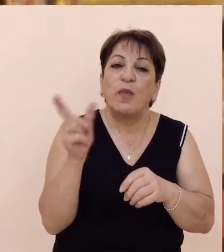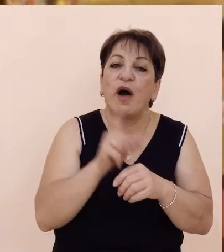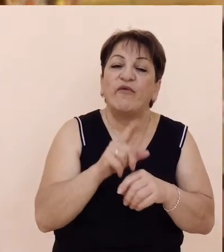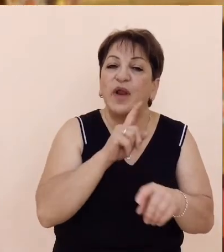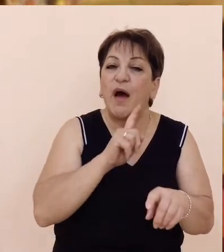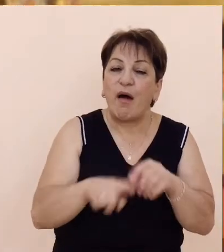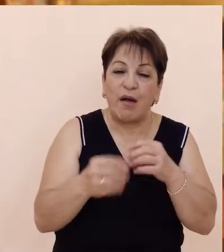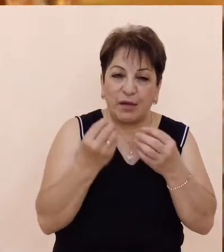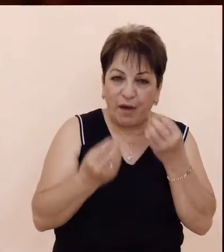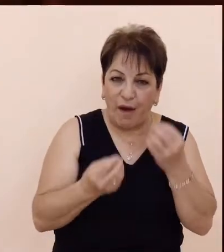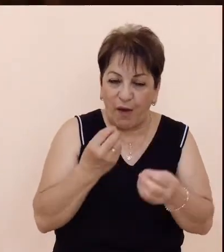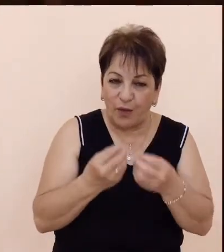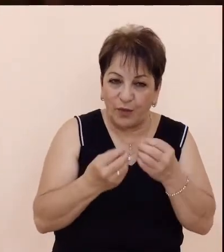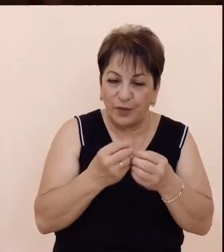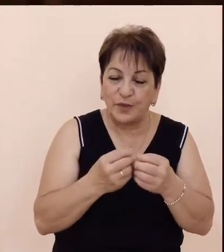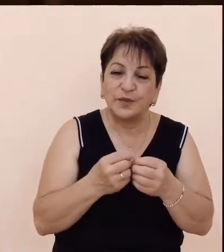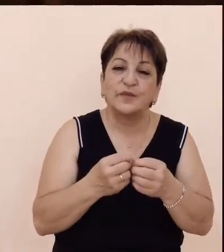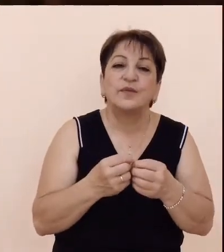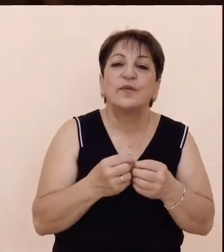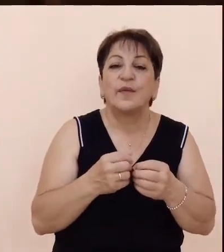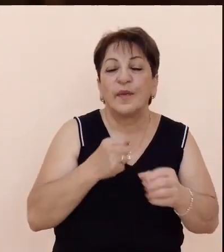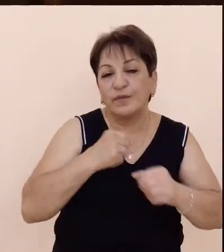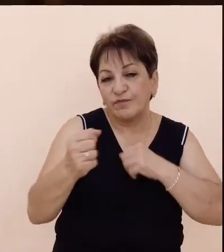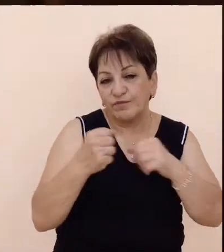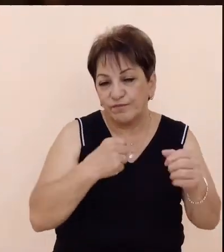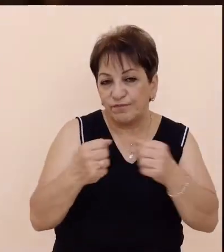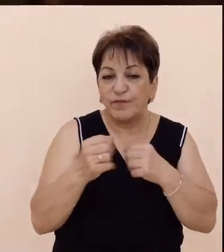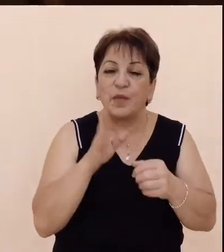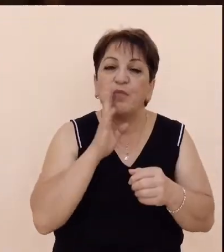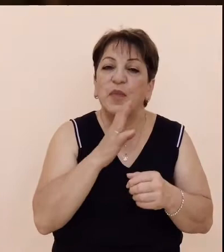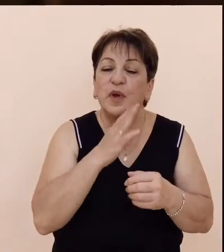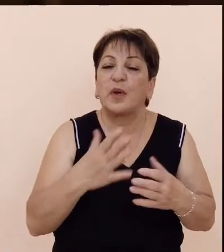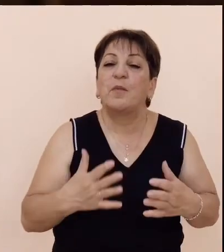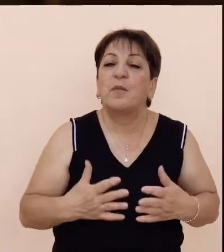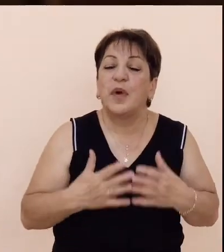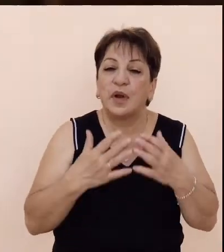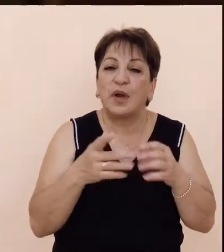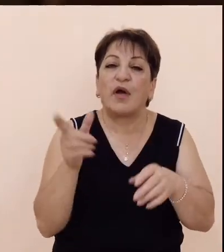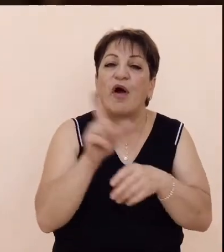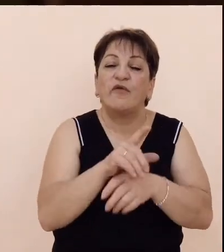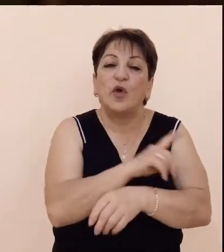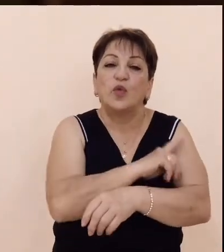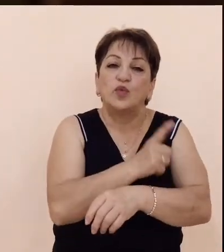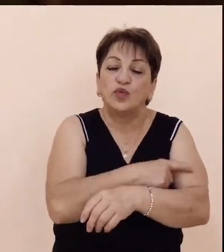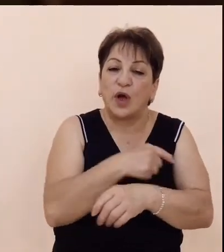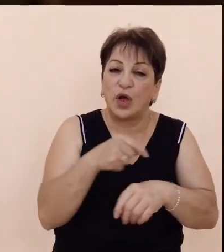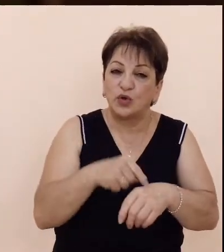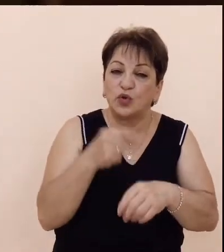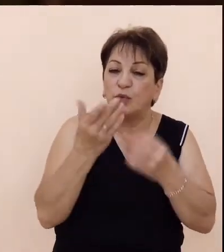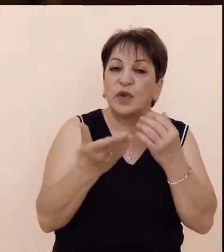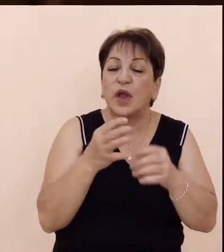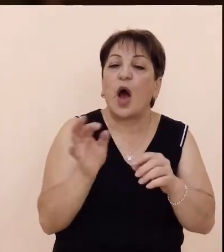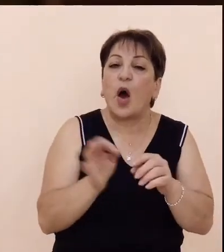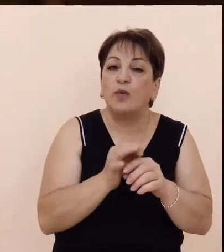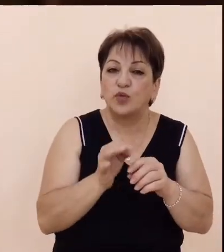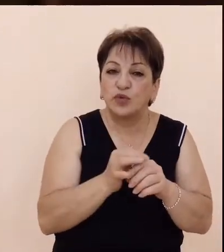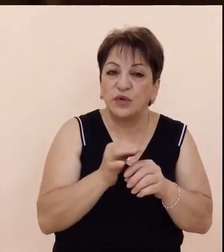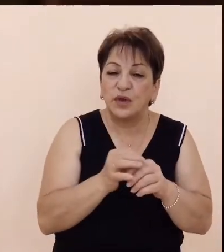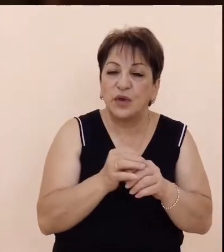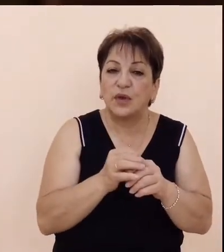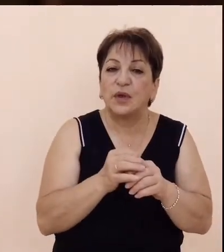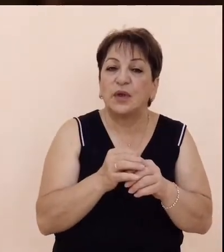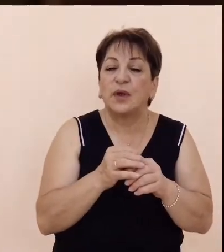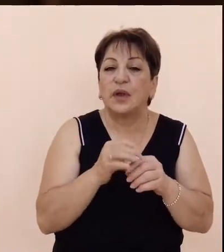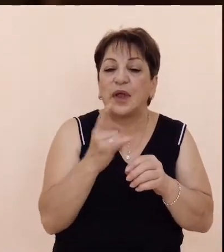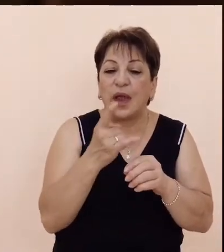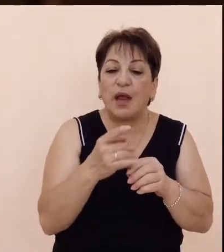է սկսում խաղալ։ Այդ մայրական բերկրանքը շատ ավելի ուժեղ է զգում կինը, եթե իր ամուսինը կոնտակտի մեջ